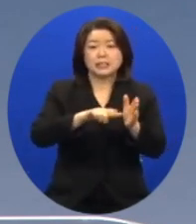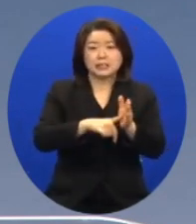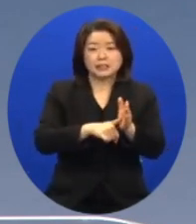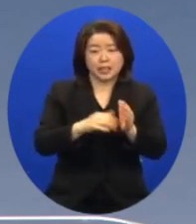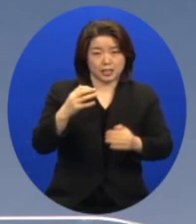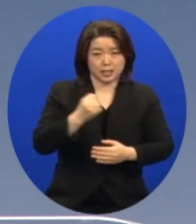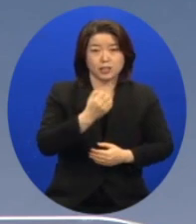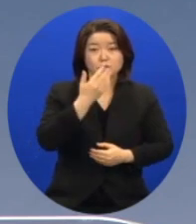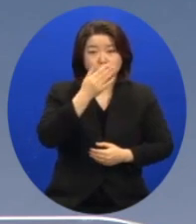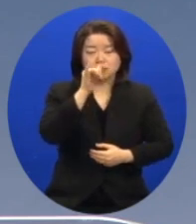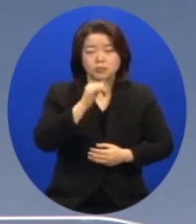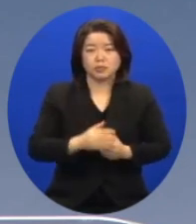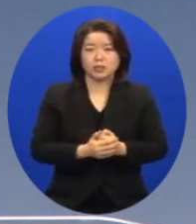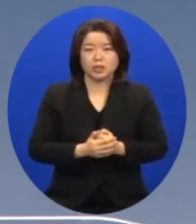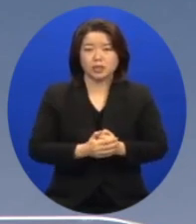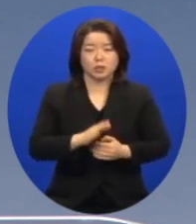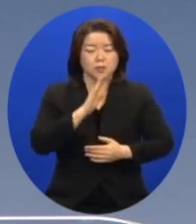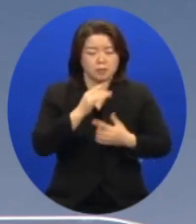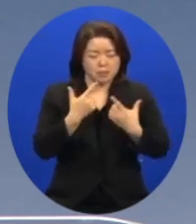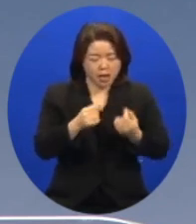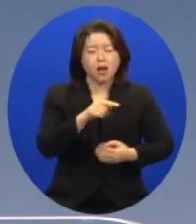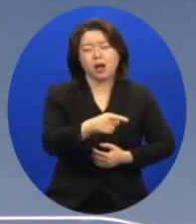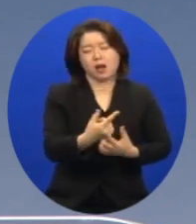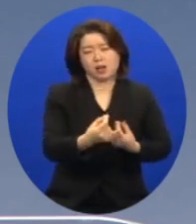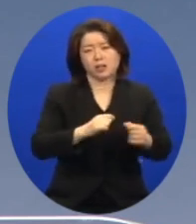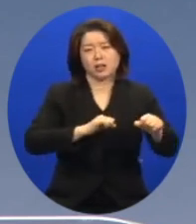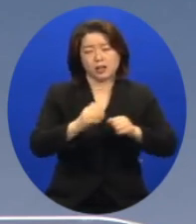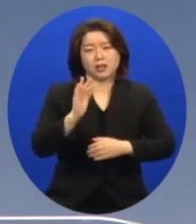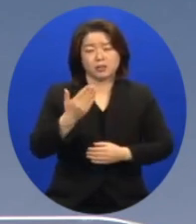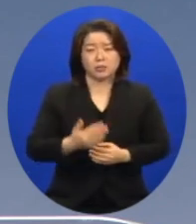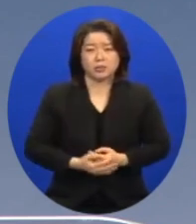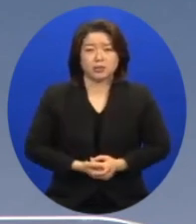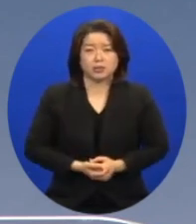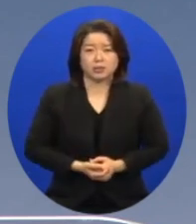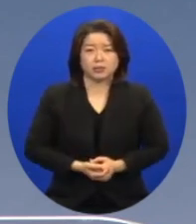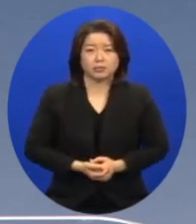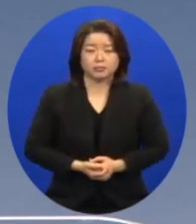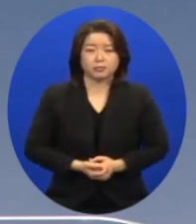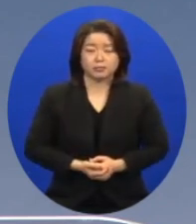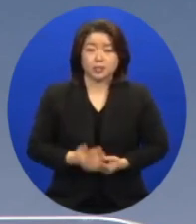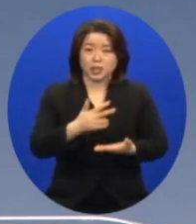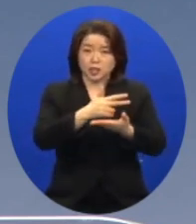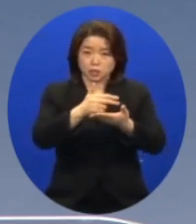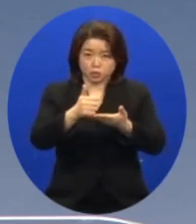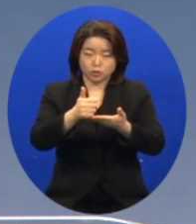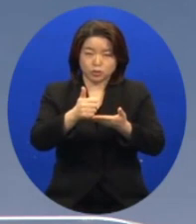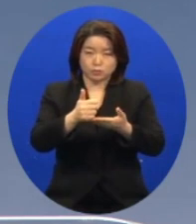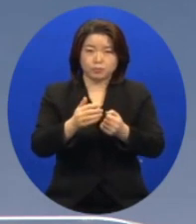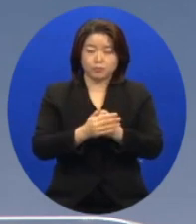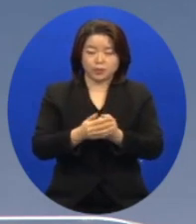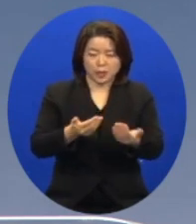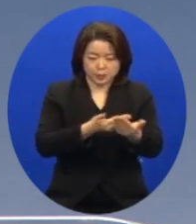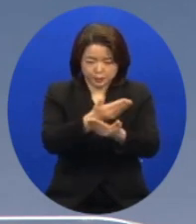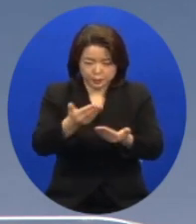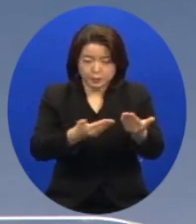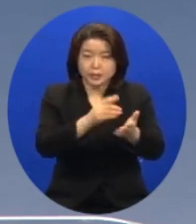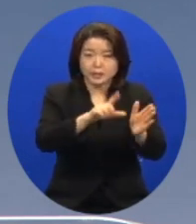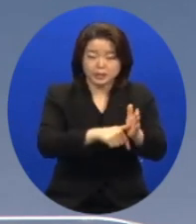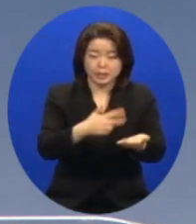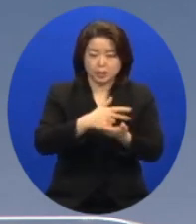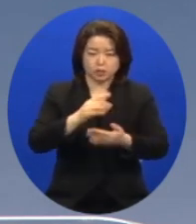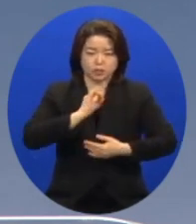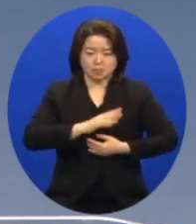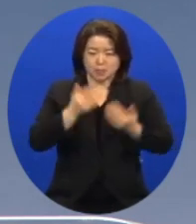보내고 있습니다 또 맞다니 그리 해야 됩니다 주님 거에 교제 1시간 주님만